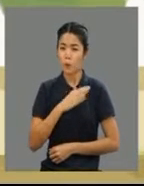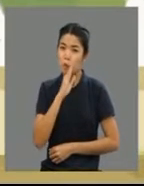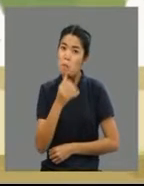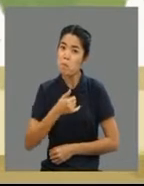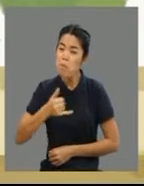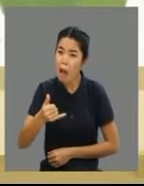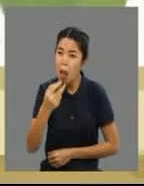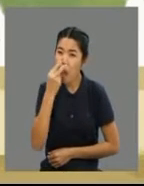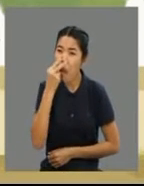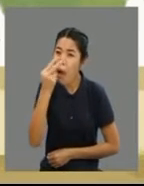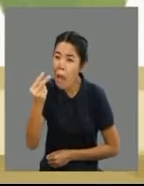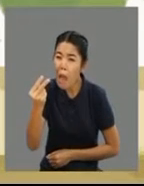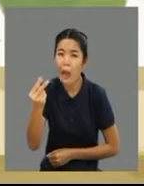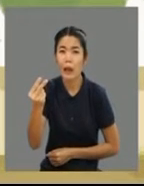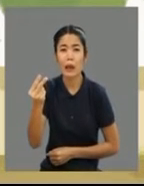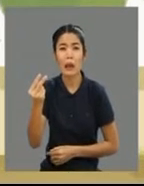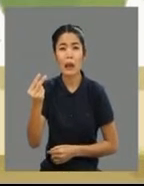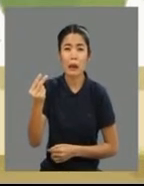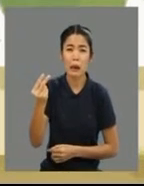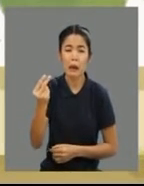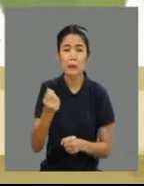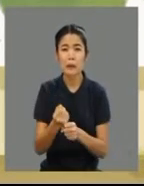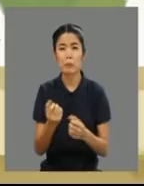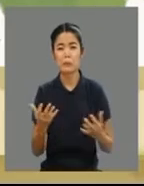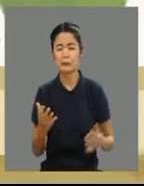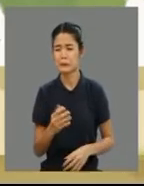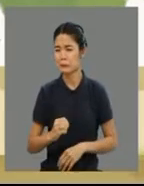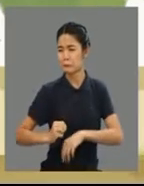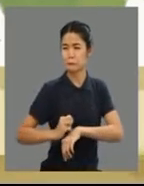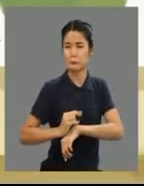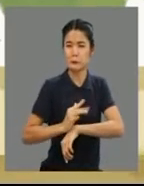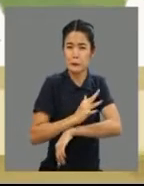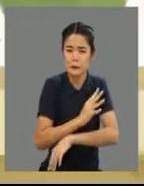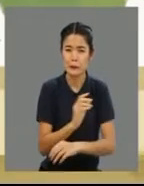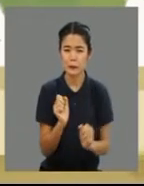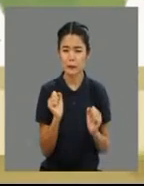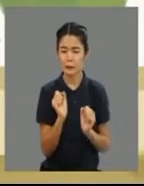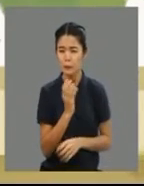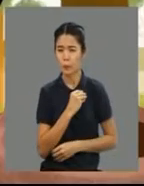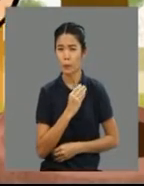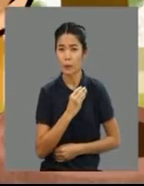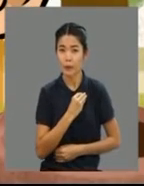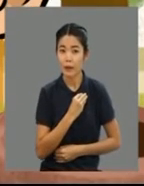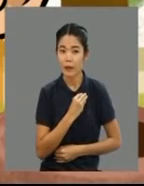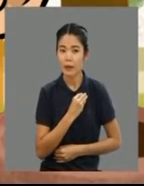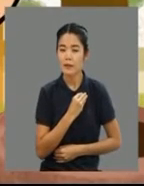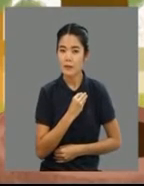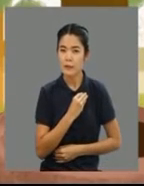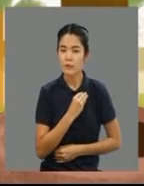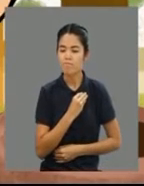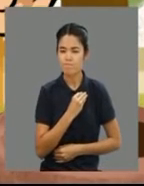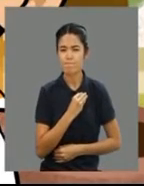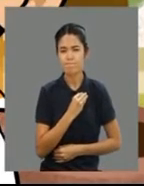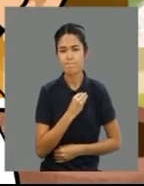แต่ถ้าไปแล้วเจออะไรแบบที่พี่หนึ่งเล่าล่ะขนลุกเลย